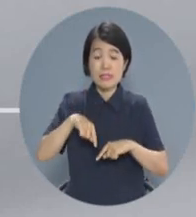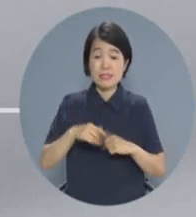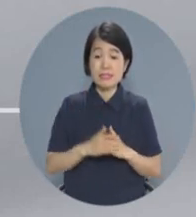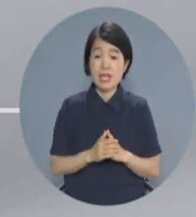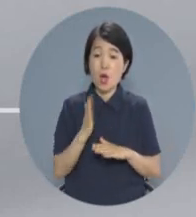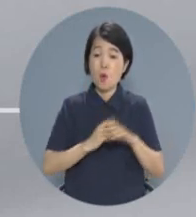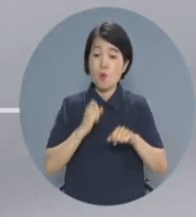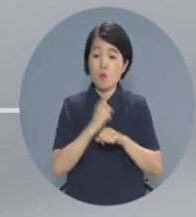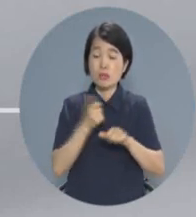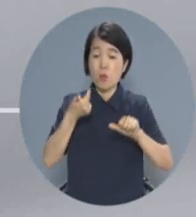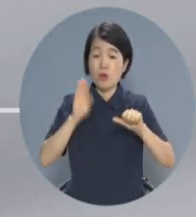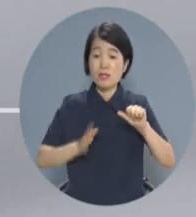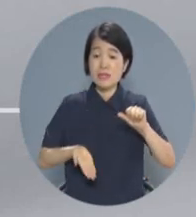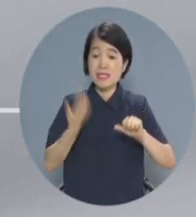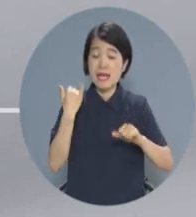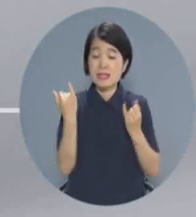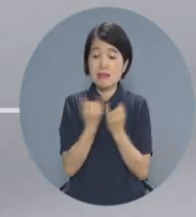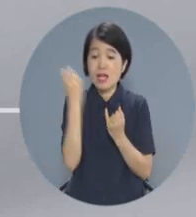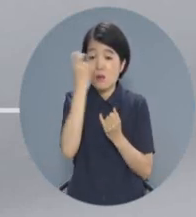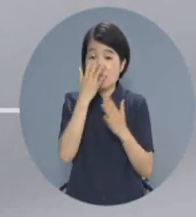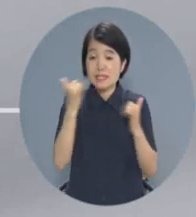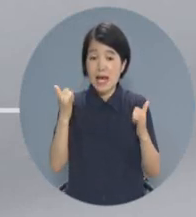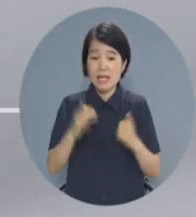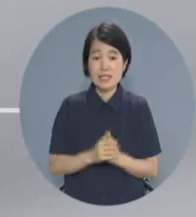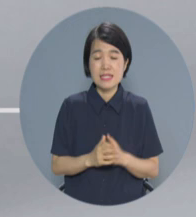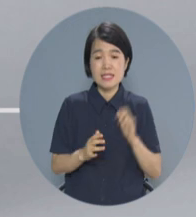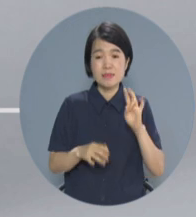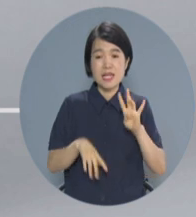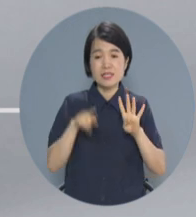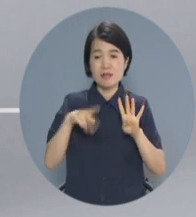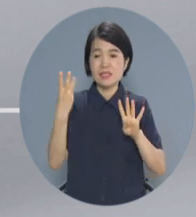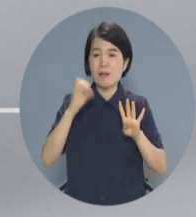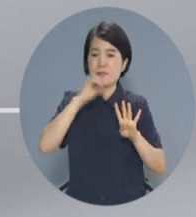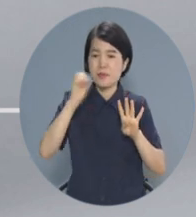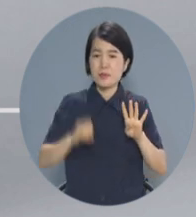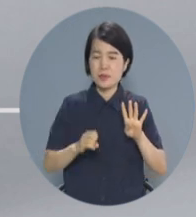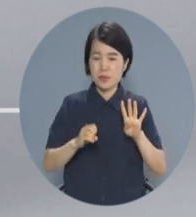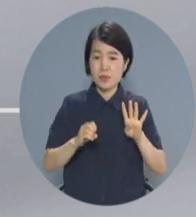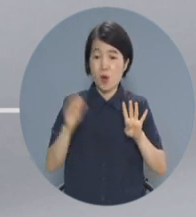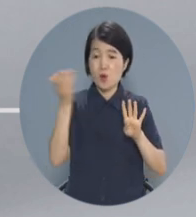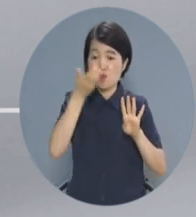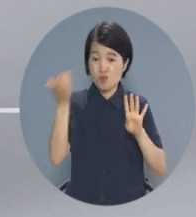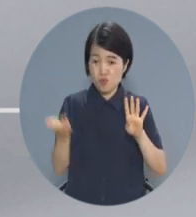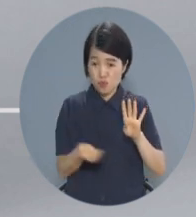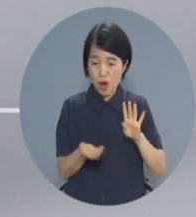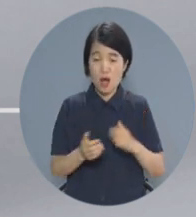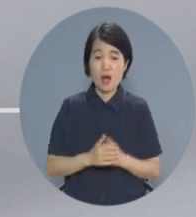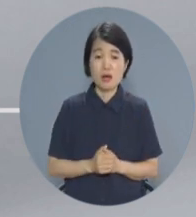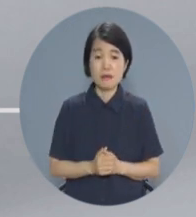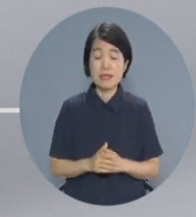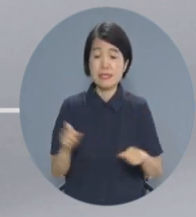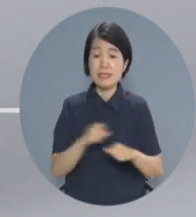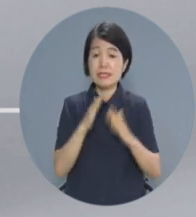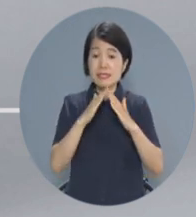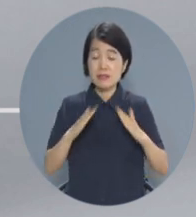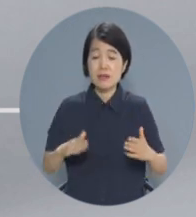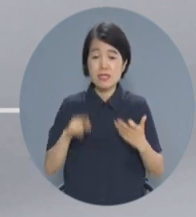가운데 5급 이상 여성 관리자의 비율은 24.3%로 뚝 떨어지는데 특히